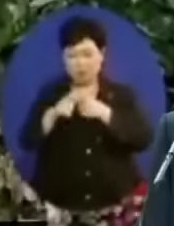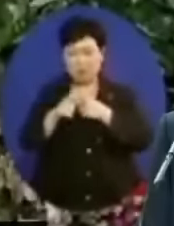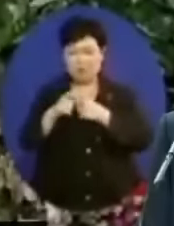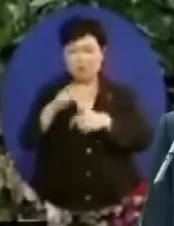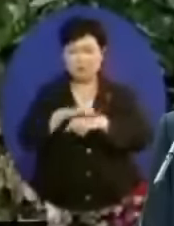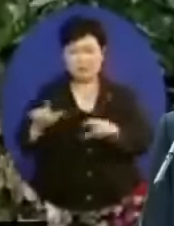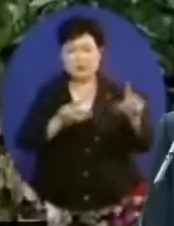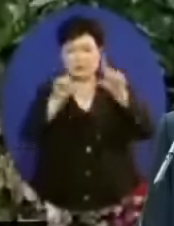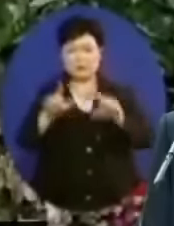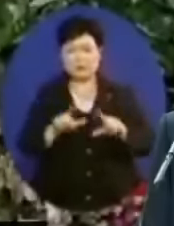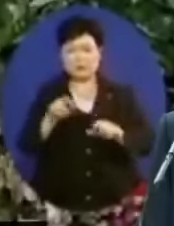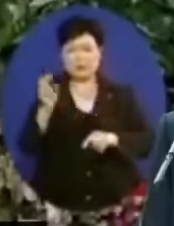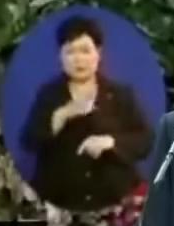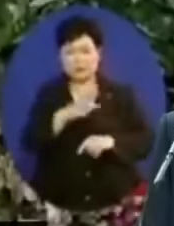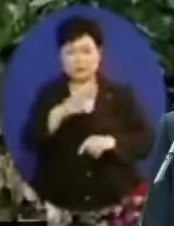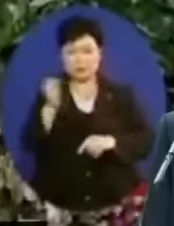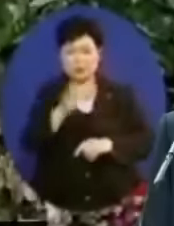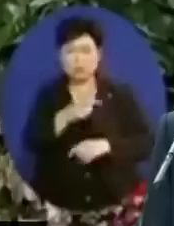그리고 많이 배우는 것,